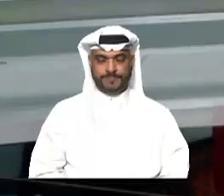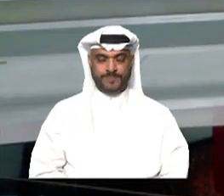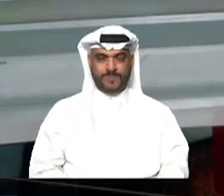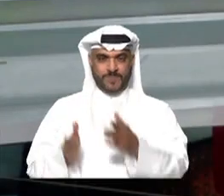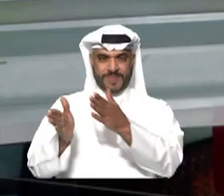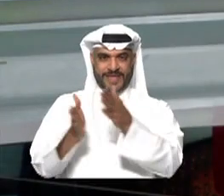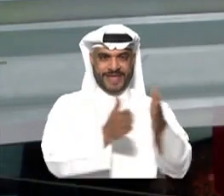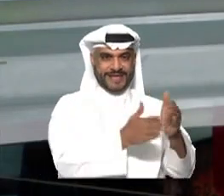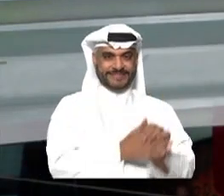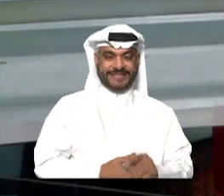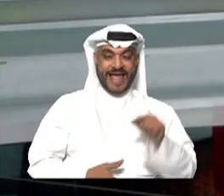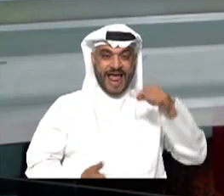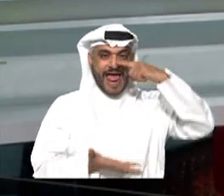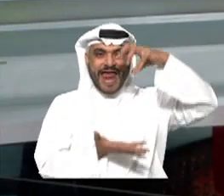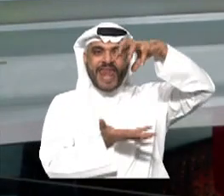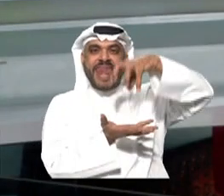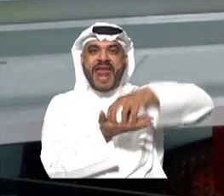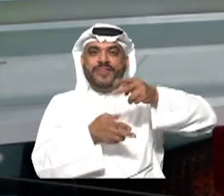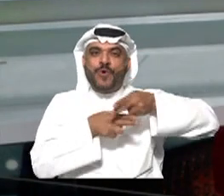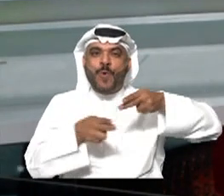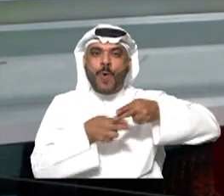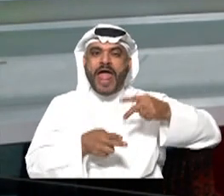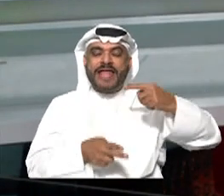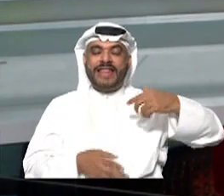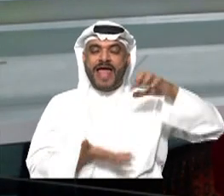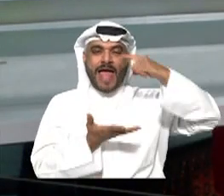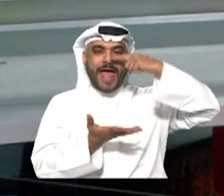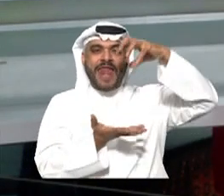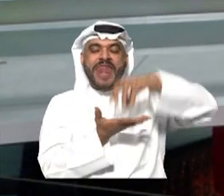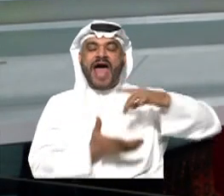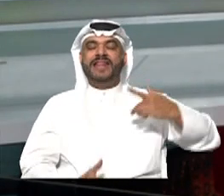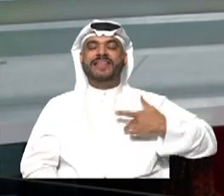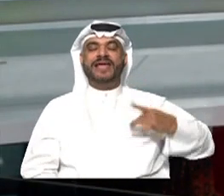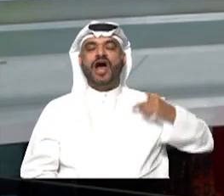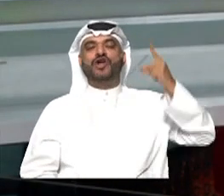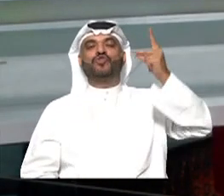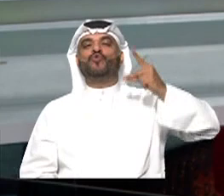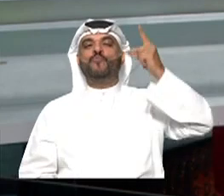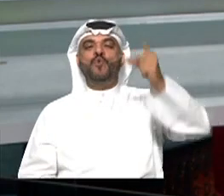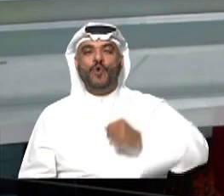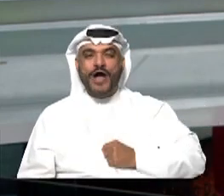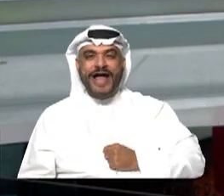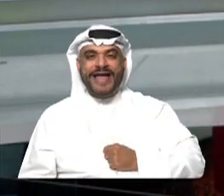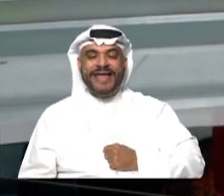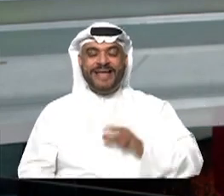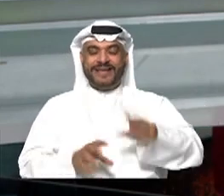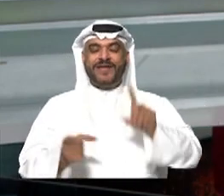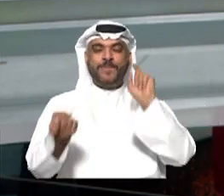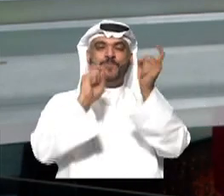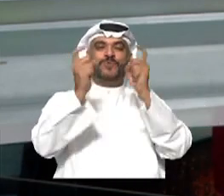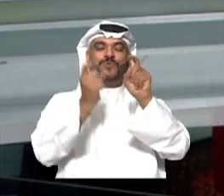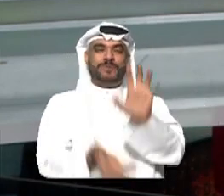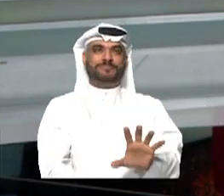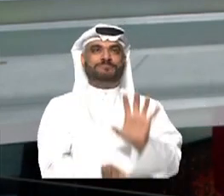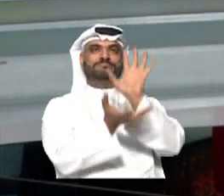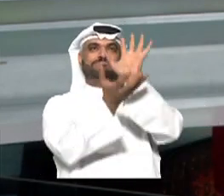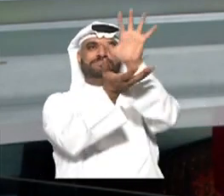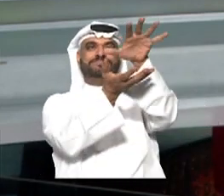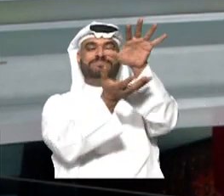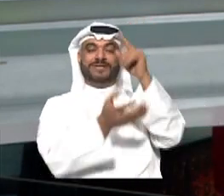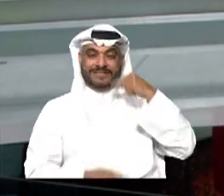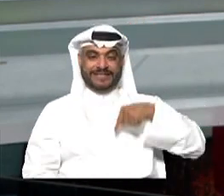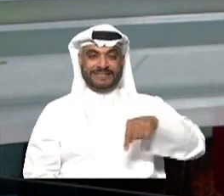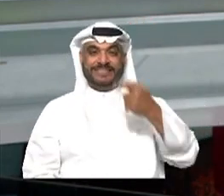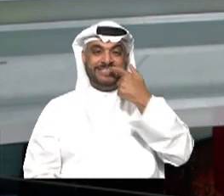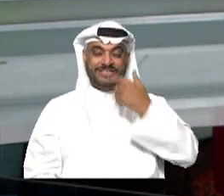نظم نادي طموح الرياضي لذوي الاعاقات الذهنيه مسابقه كره السله الاولمبياد الخاص للرجال الفئتين من 16 الى